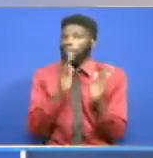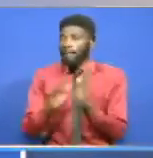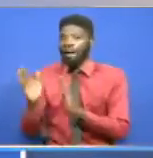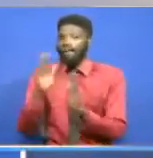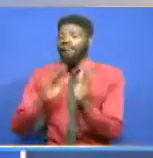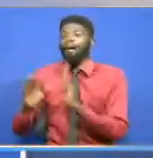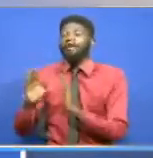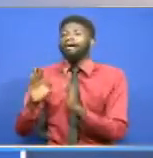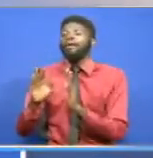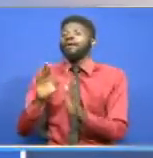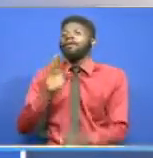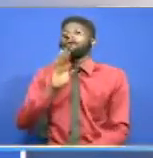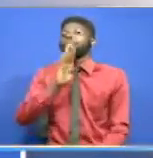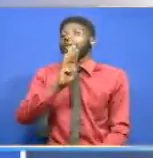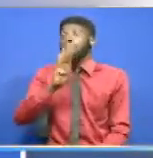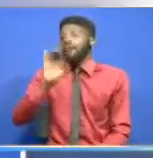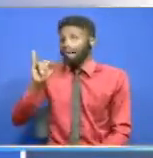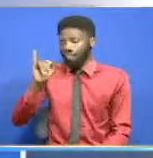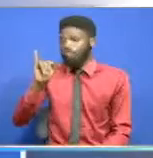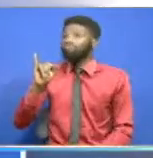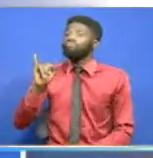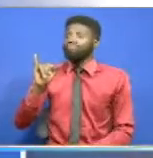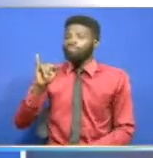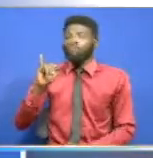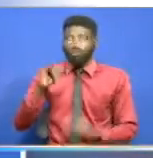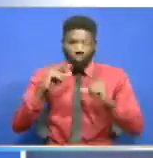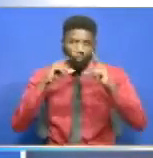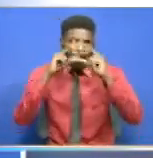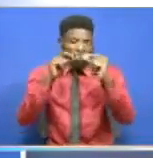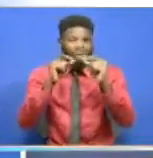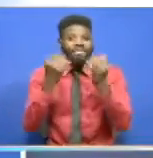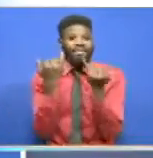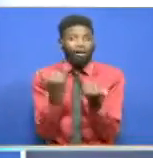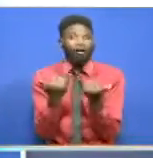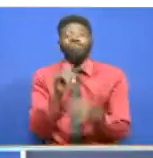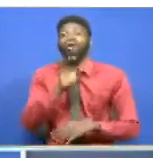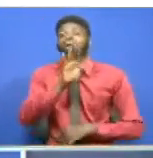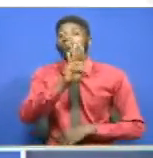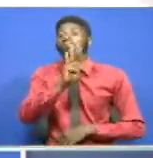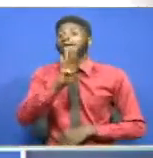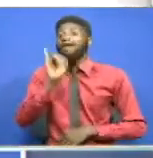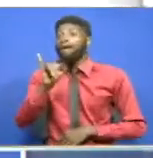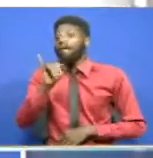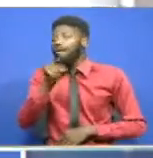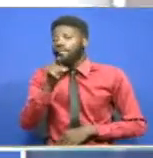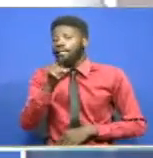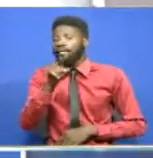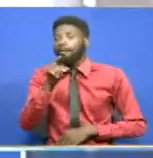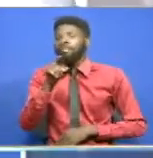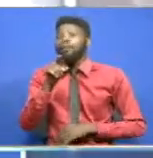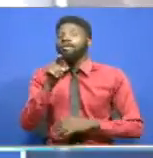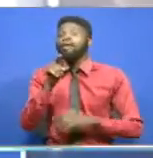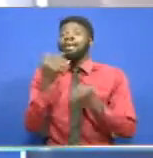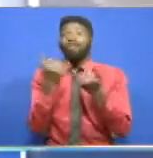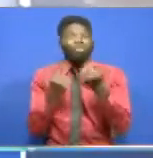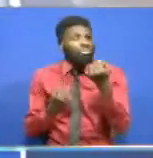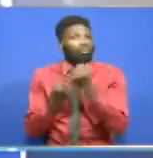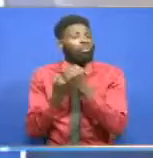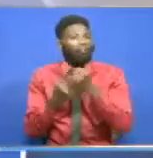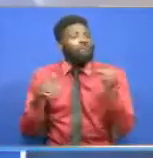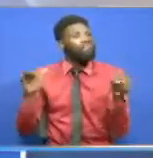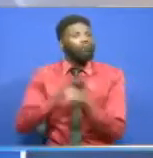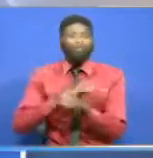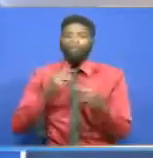maridhiano nchini maarufu kama BBI wanadai kwamba mswada huo wa marekebisho ya katiba haujaungwa mkono kisiasa ipasavyo.